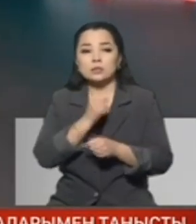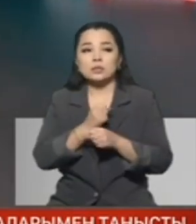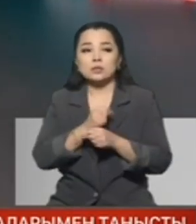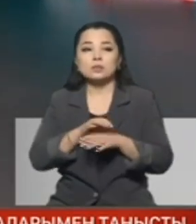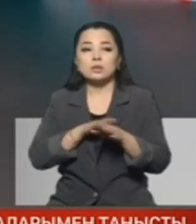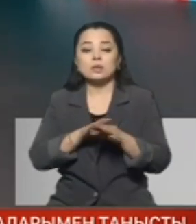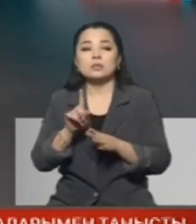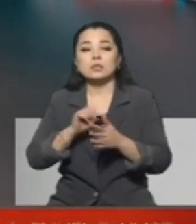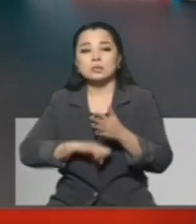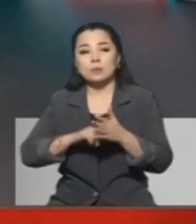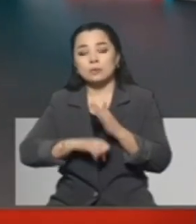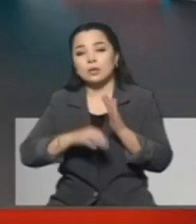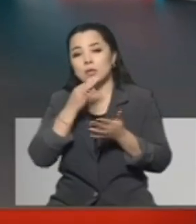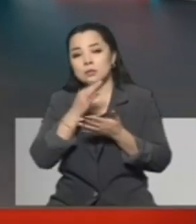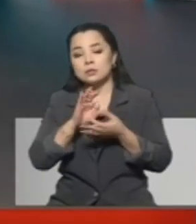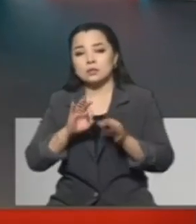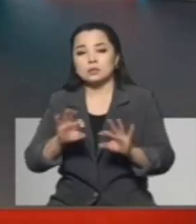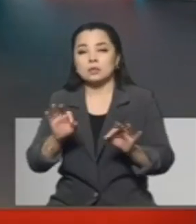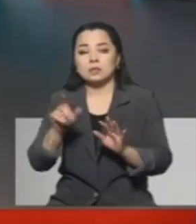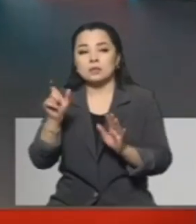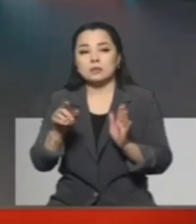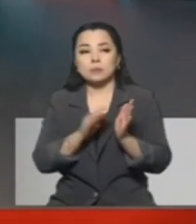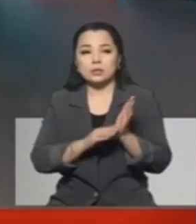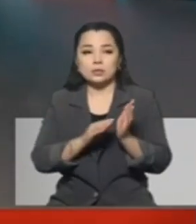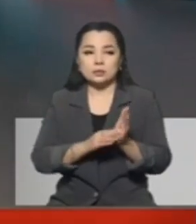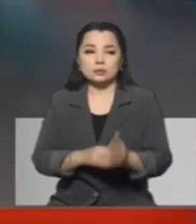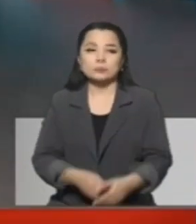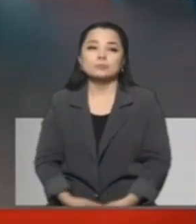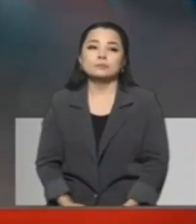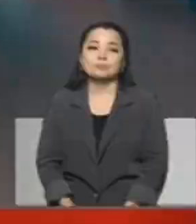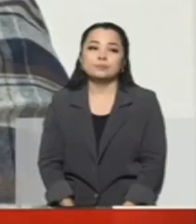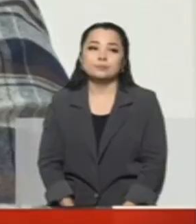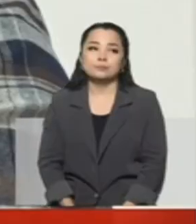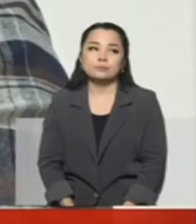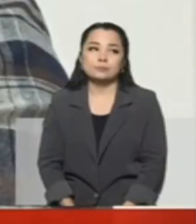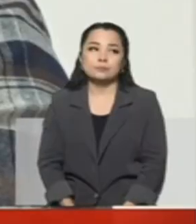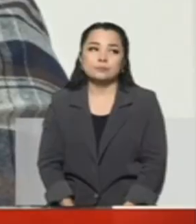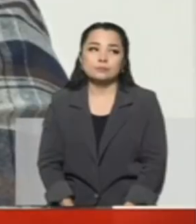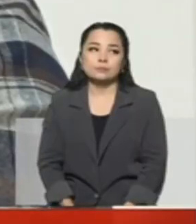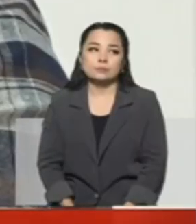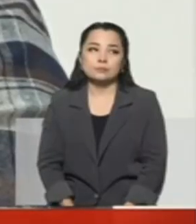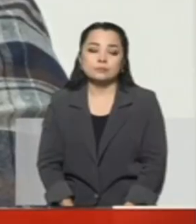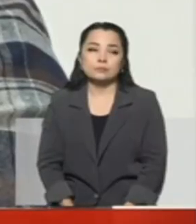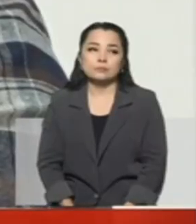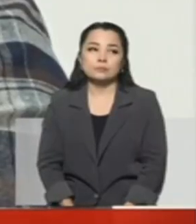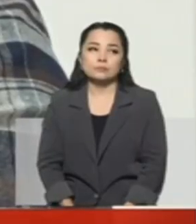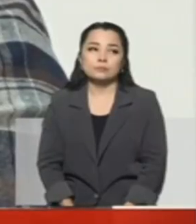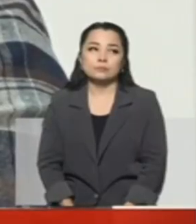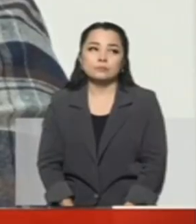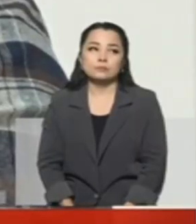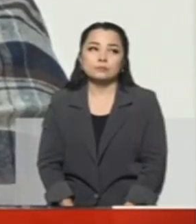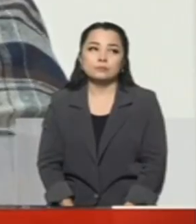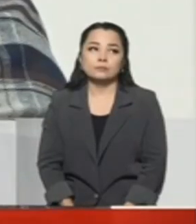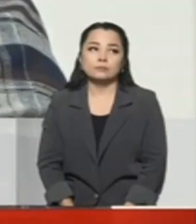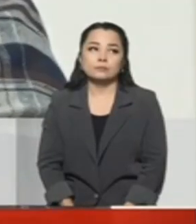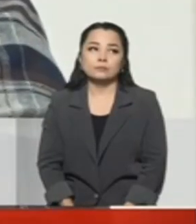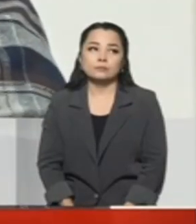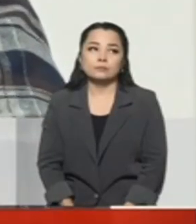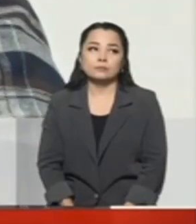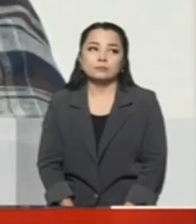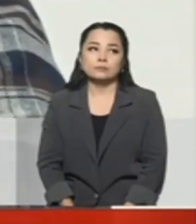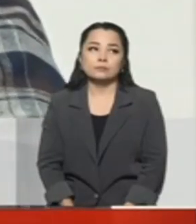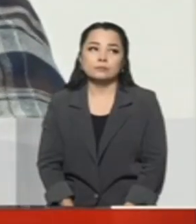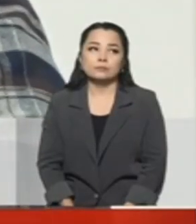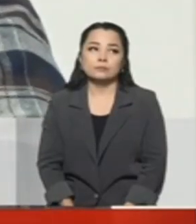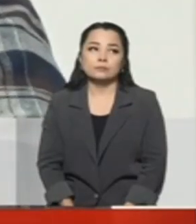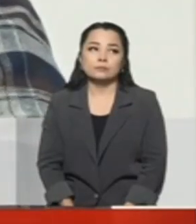себеп? Тілшіміз Нұрсұлтан Тілектес зерттеп көрді. Самое ценное, то, что я потерял,